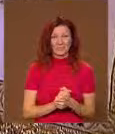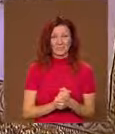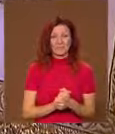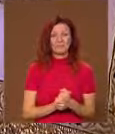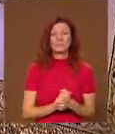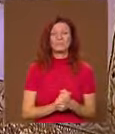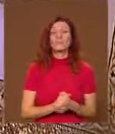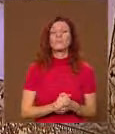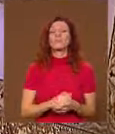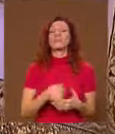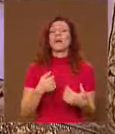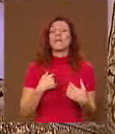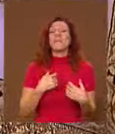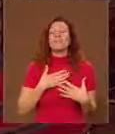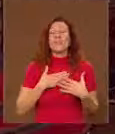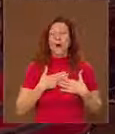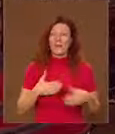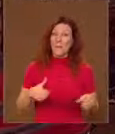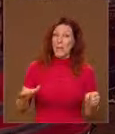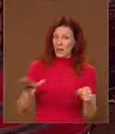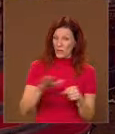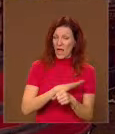който в своята пълнота